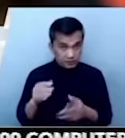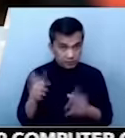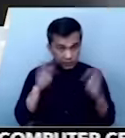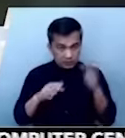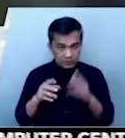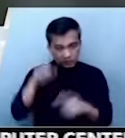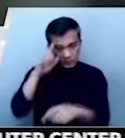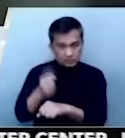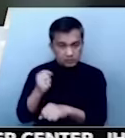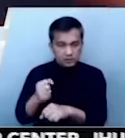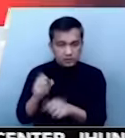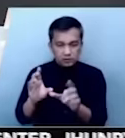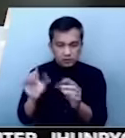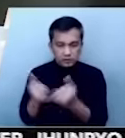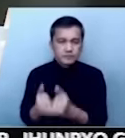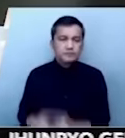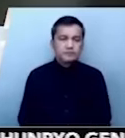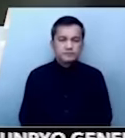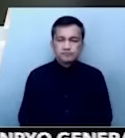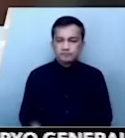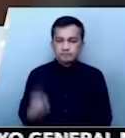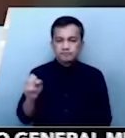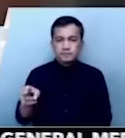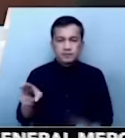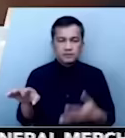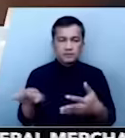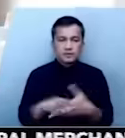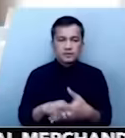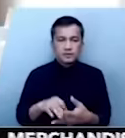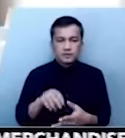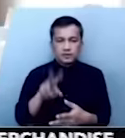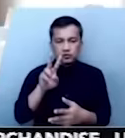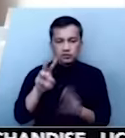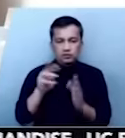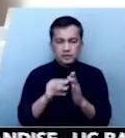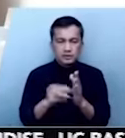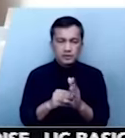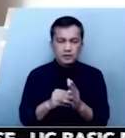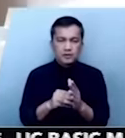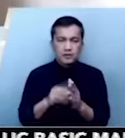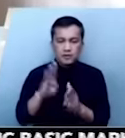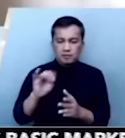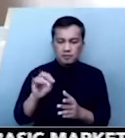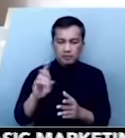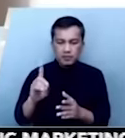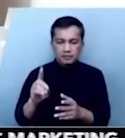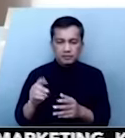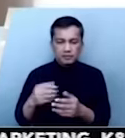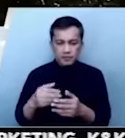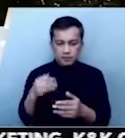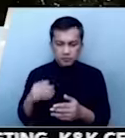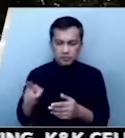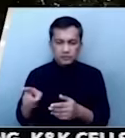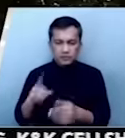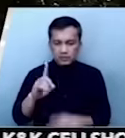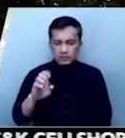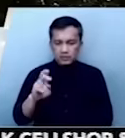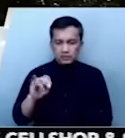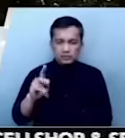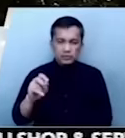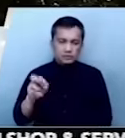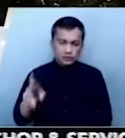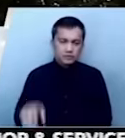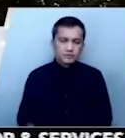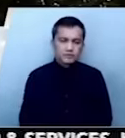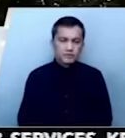kumpanya, pinagpa-file ng 2 million pesos na bond ang mga ito bago payagang maging deconsolidator. May Memorandum